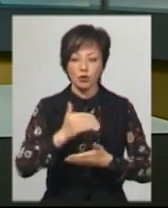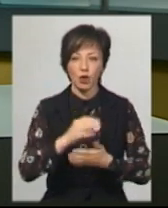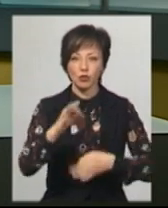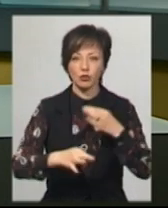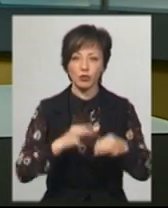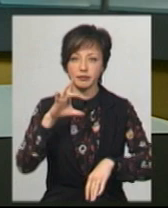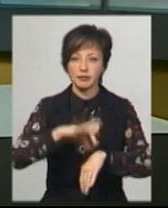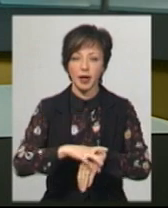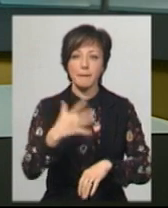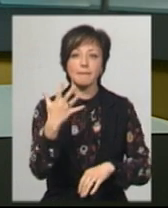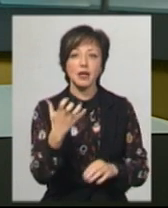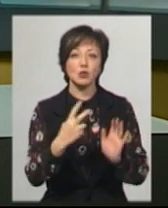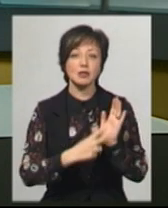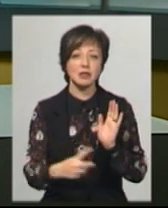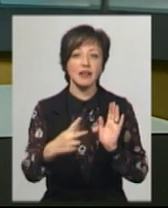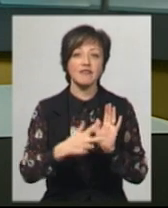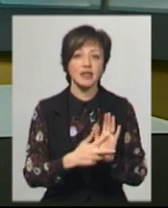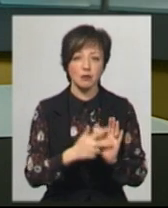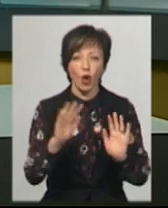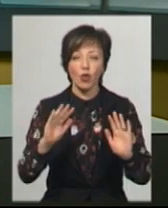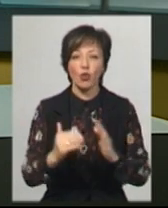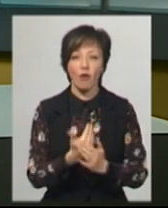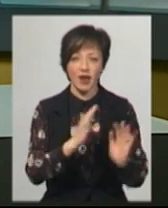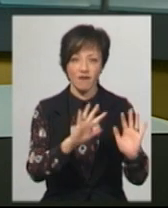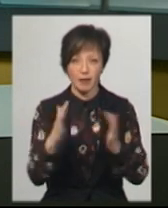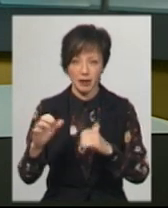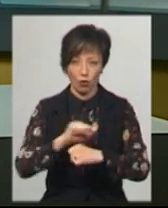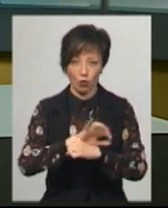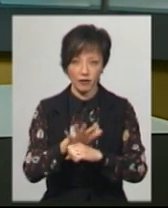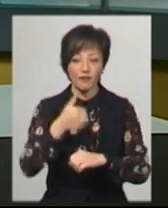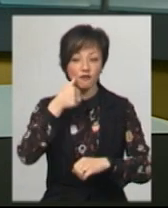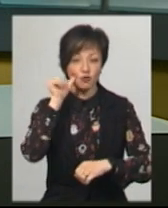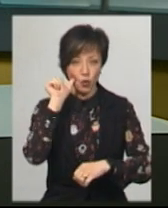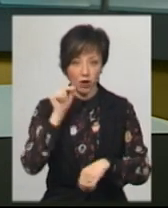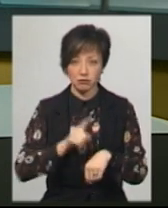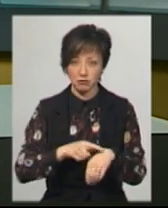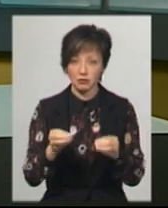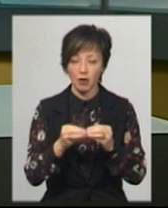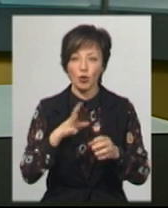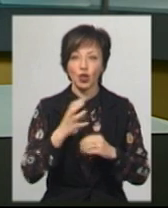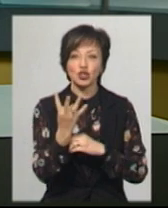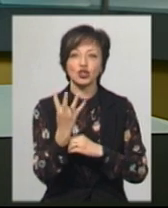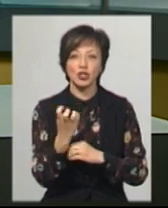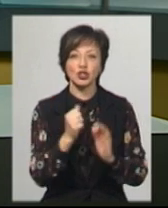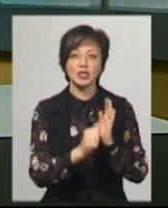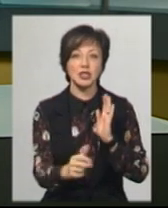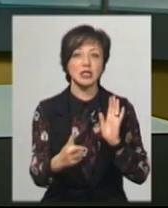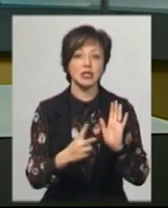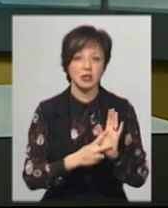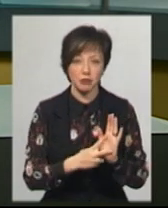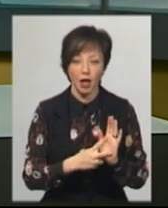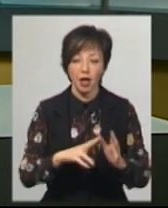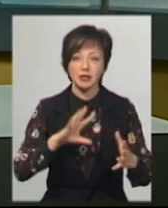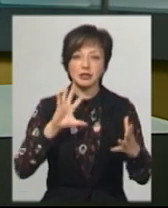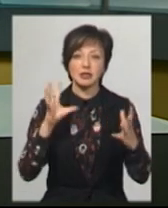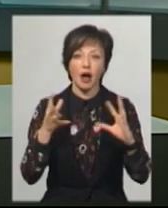виявлено 578 нових випадків COVID-19. Вчора на цю годину таких випадків було 467.